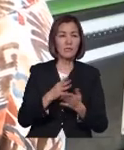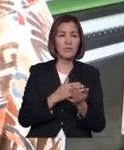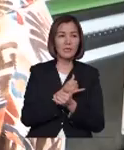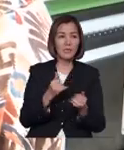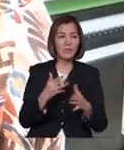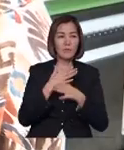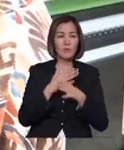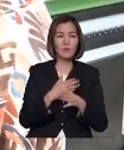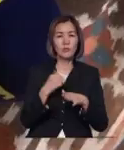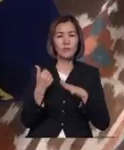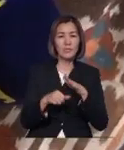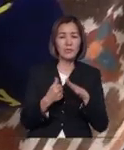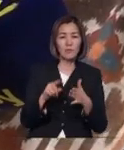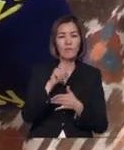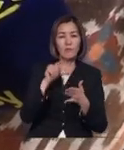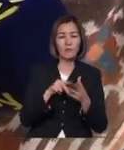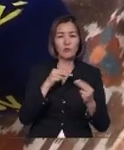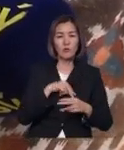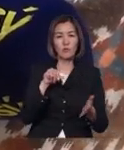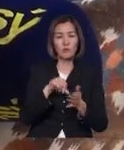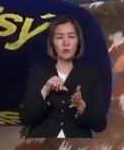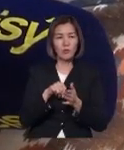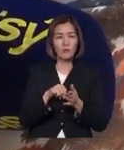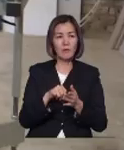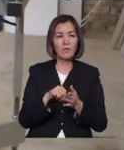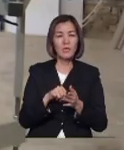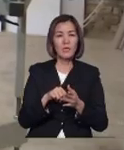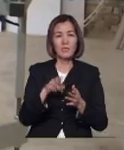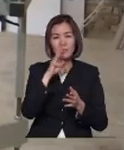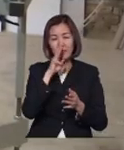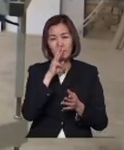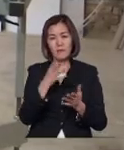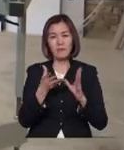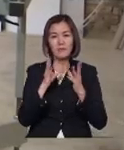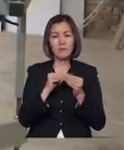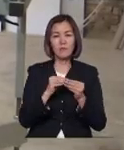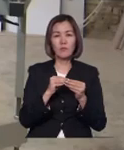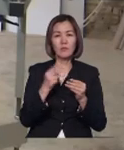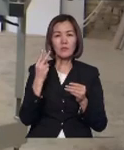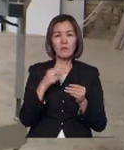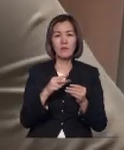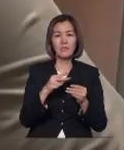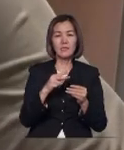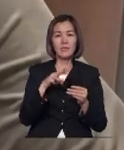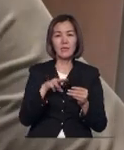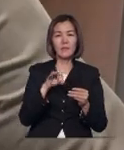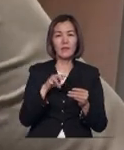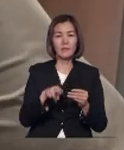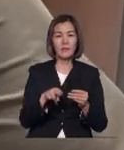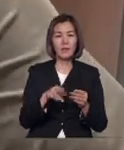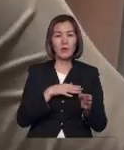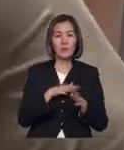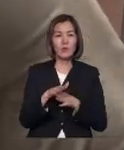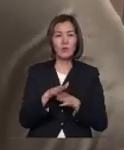оказании помощи безработным в вопросах трудоустройства при этом заработная плата составляет не менее 20 МРП и полностью